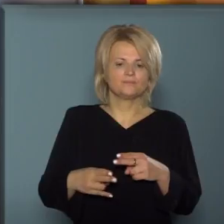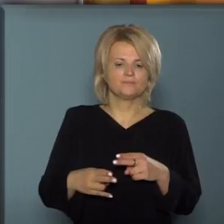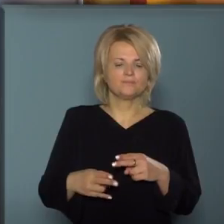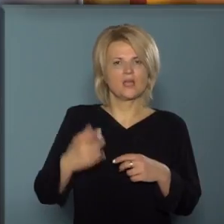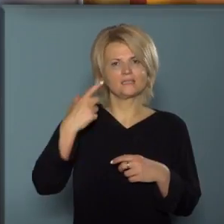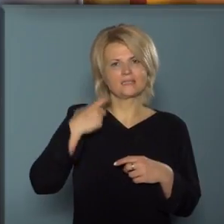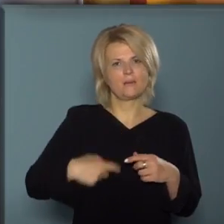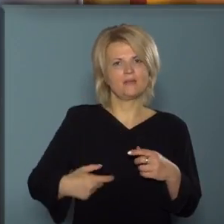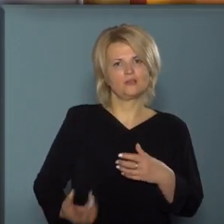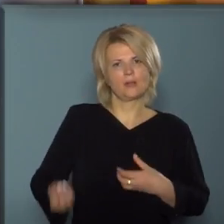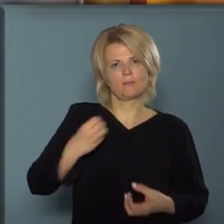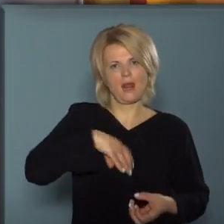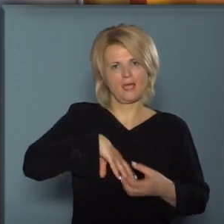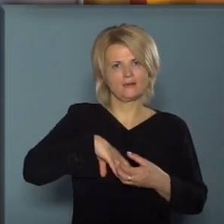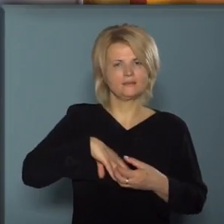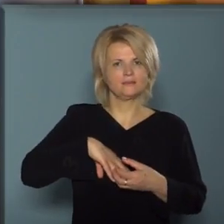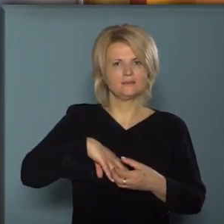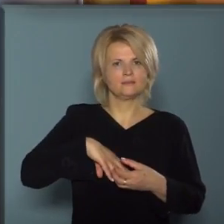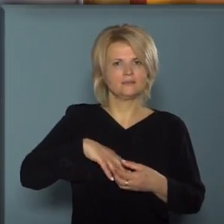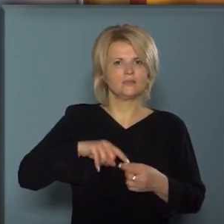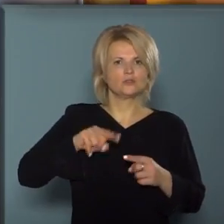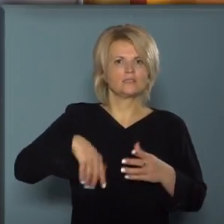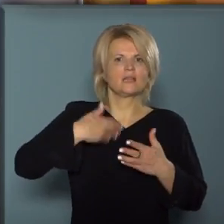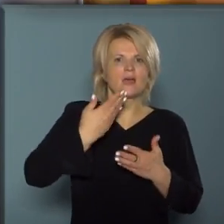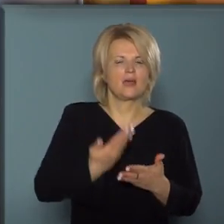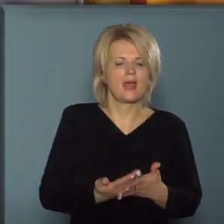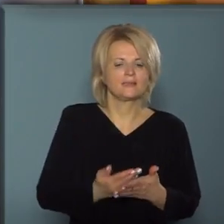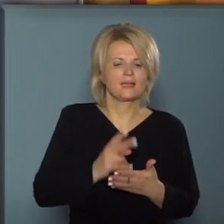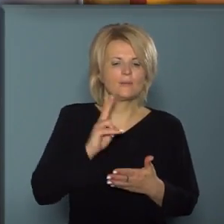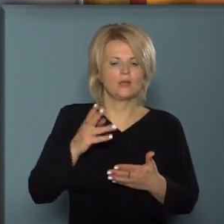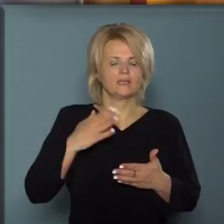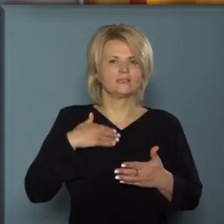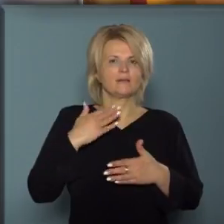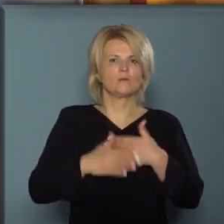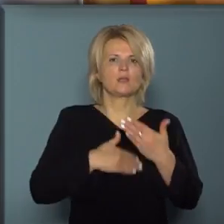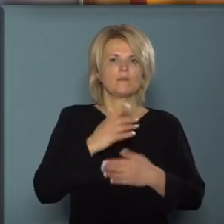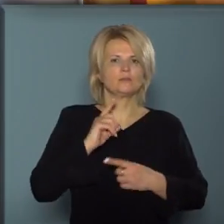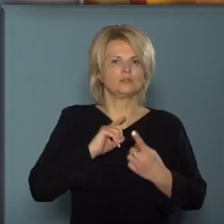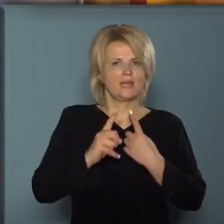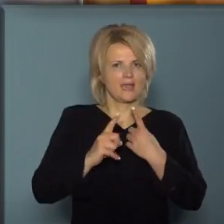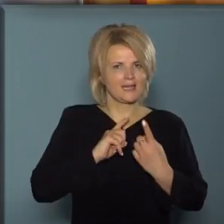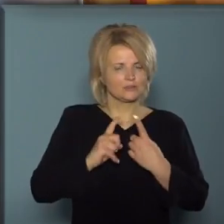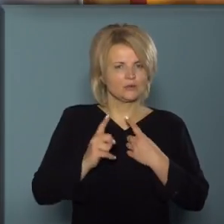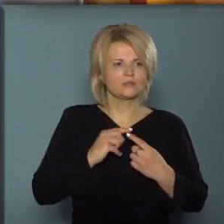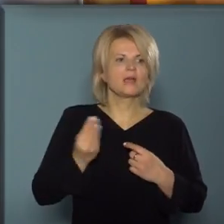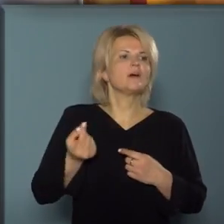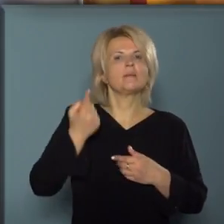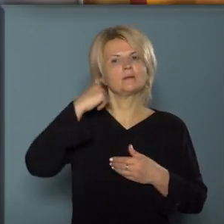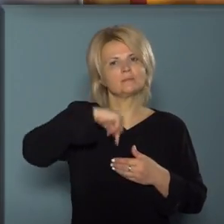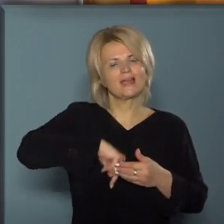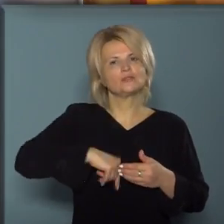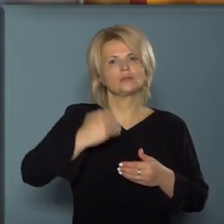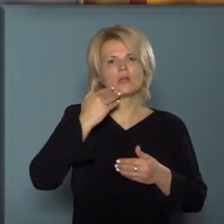beépítettem a személyiségembe, és azzá is váltam, akit én folyamatosan eljátszottam. Tehát valami belsőt